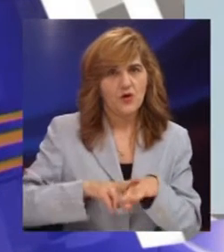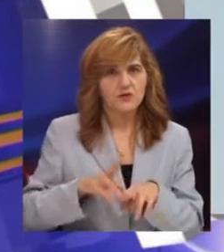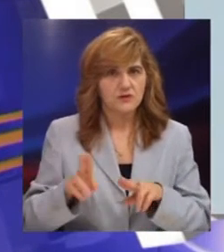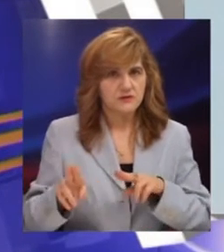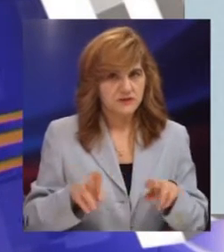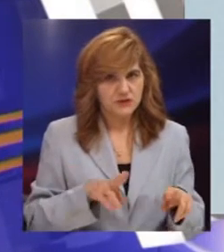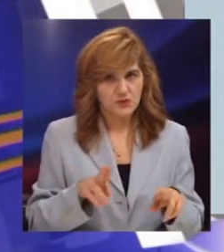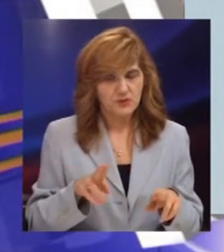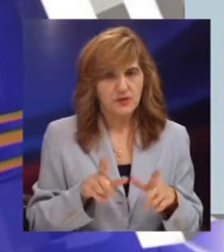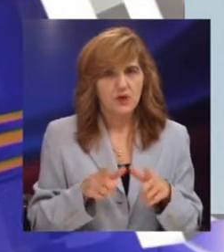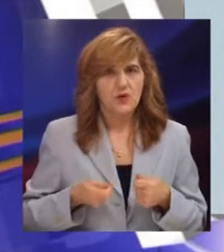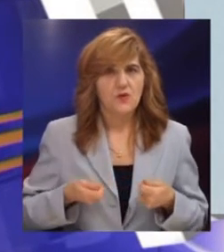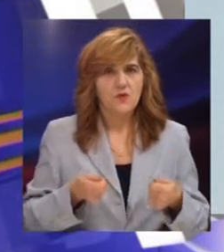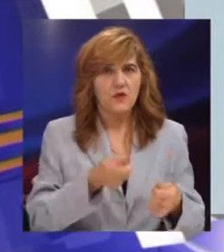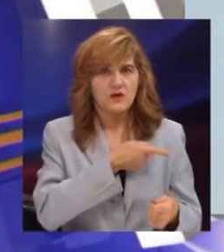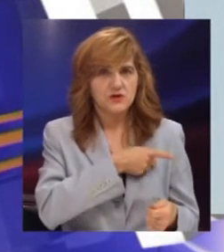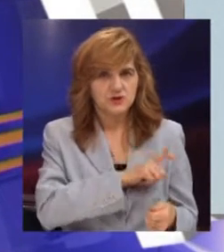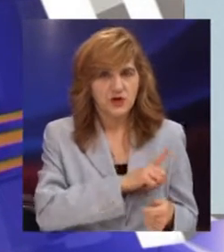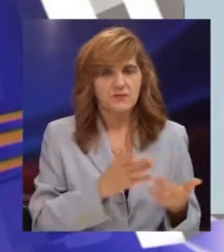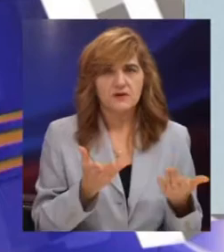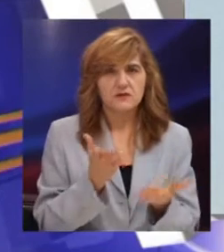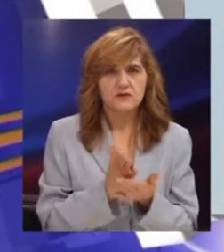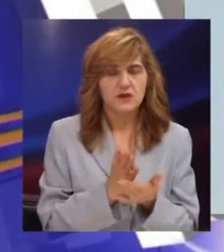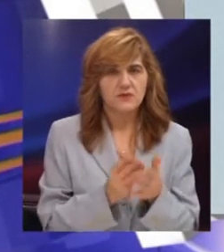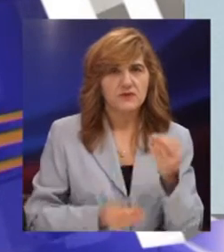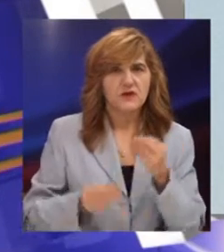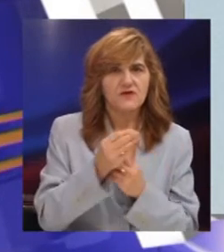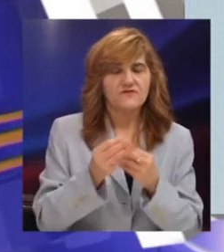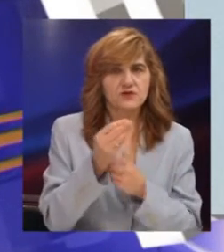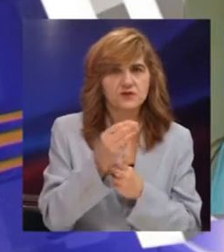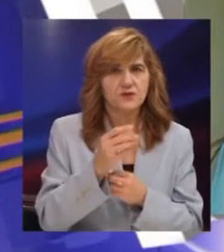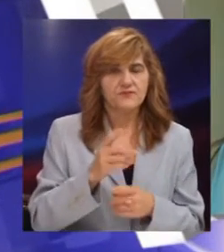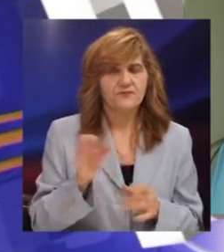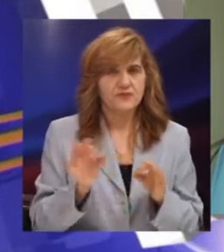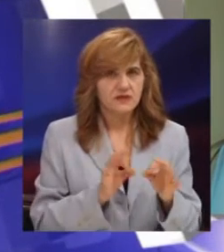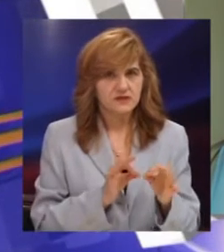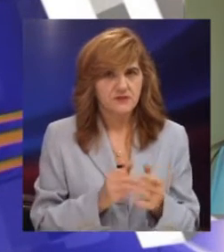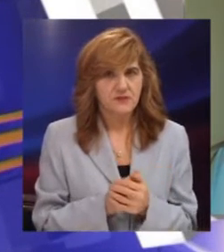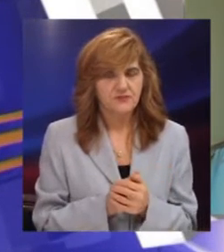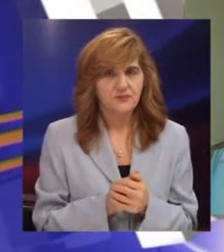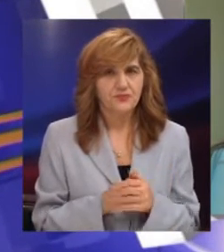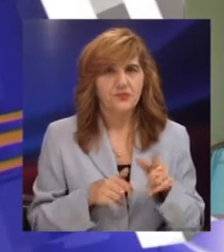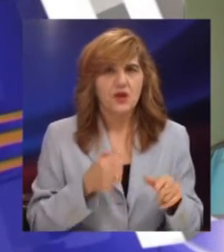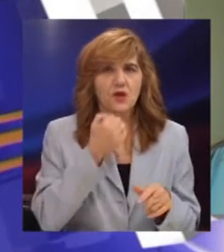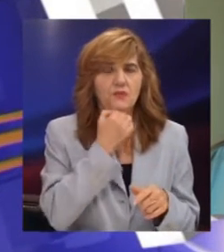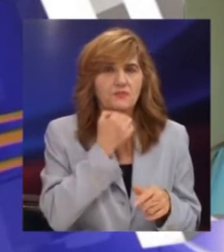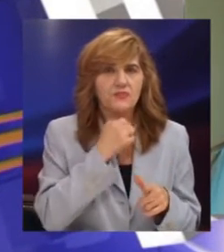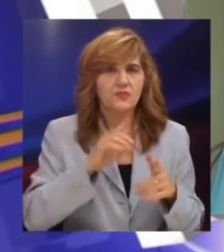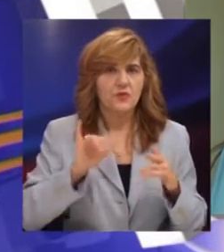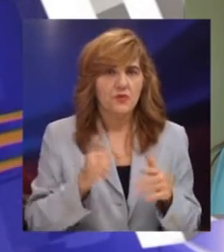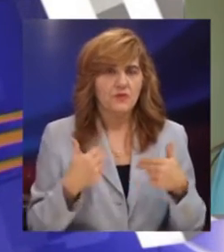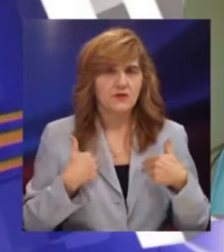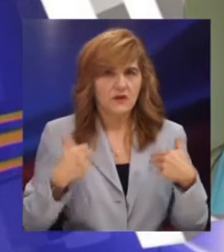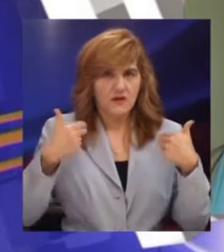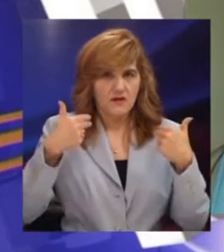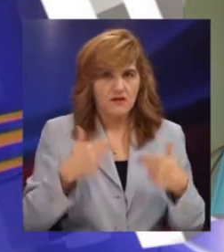sud, tako i izvršitelj uloži žalbu, o kojoj će odlučivati višestepeni sud. Znači, viši sud i privredni apelacioni sud ponovo